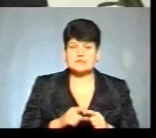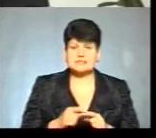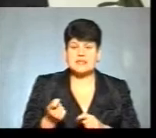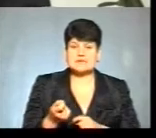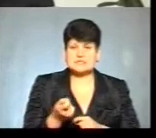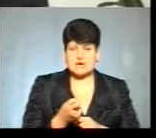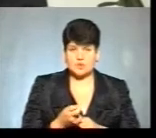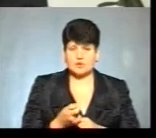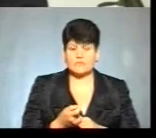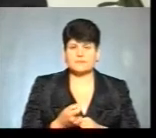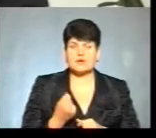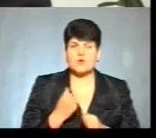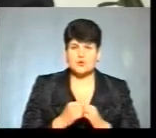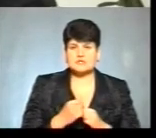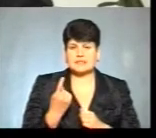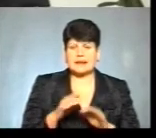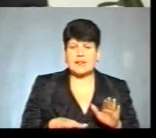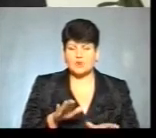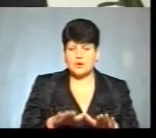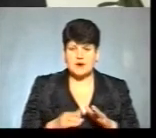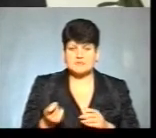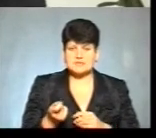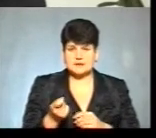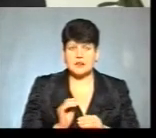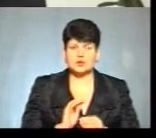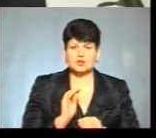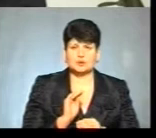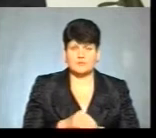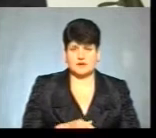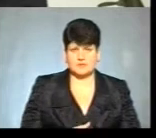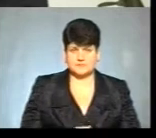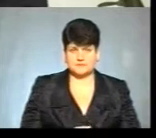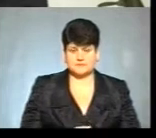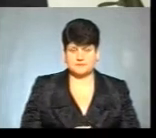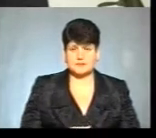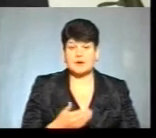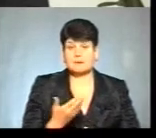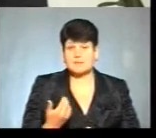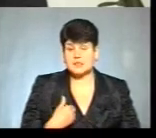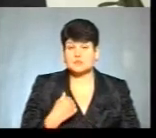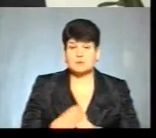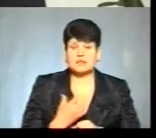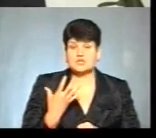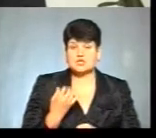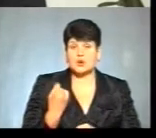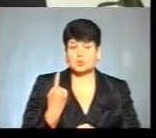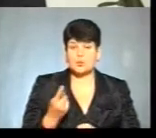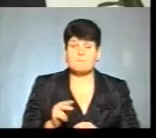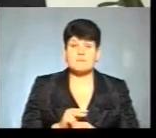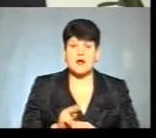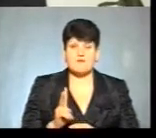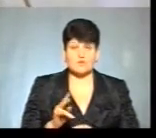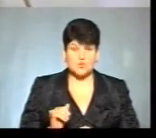там кілограма зерна додавати додану вартість. І ми зробили ще одну правку.